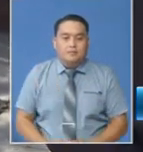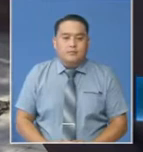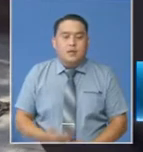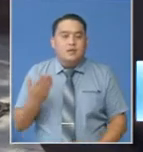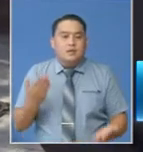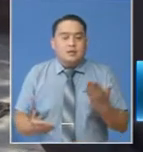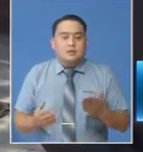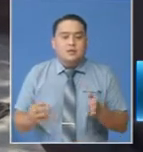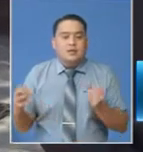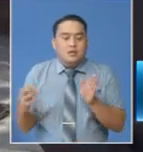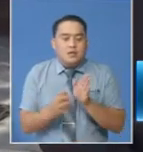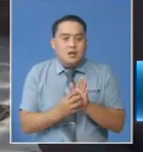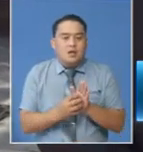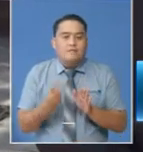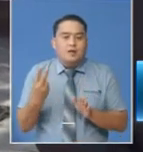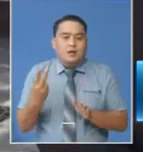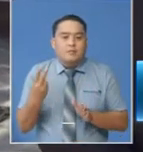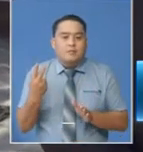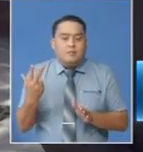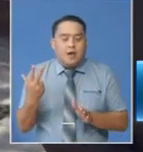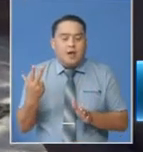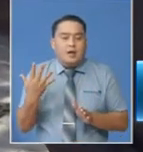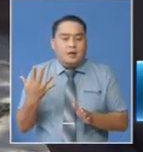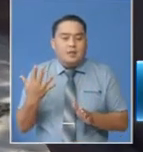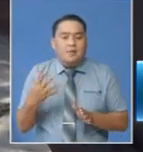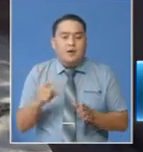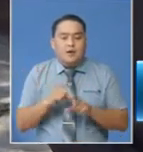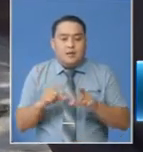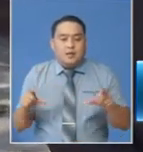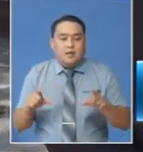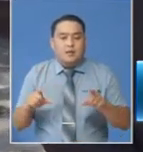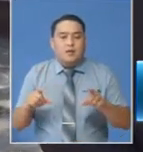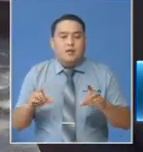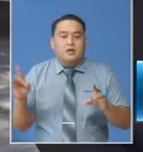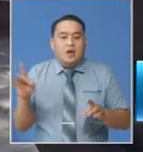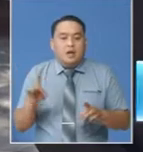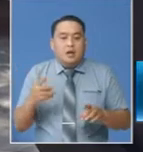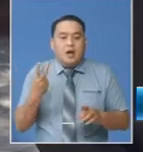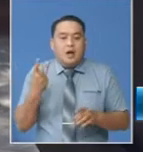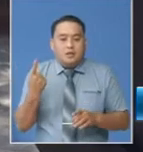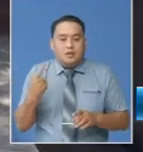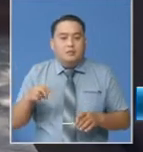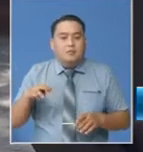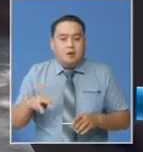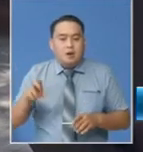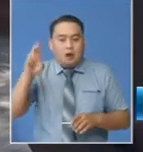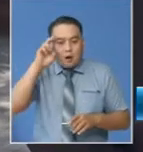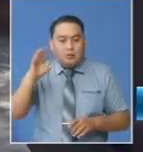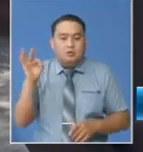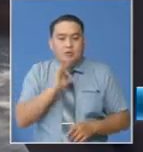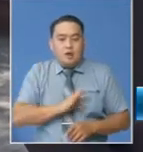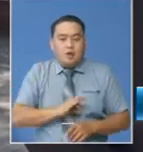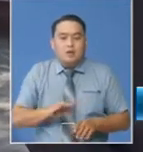Если герб расположен между вторым и пятым этажом, то его диаметр должен составлять 1 метр. А в здании госдоходов